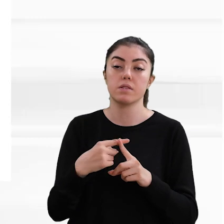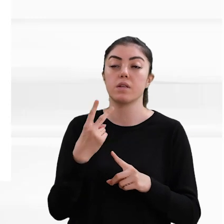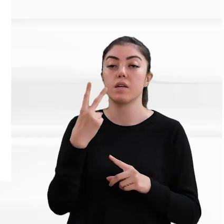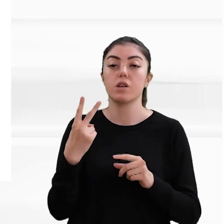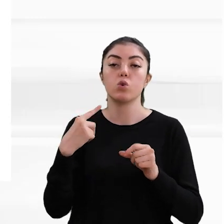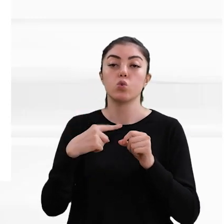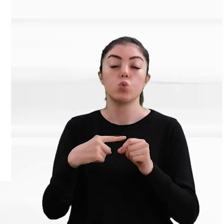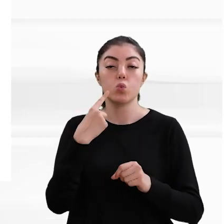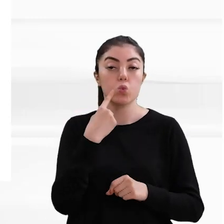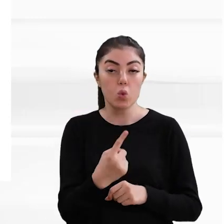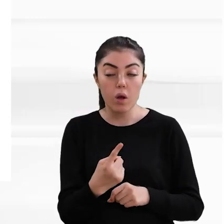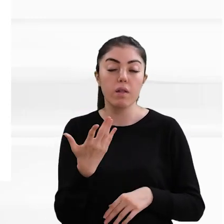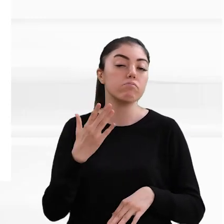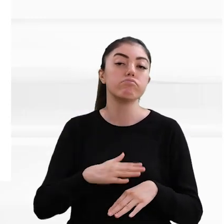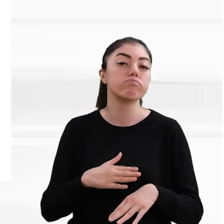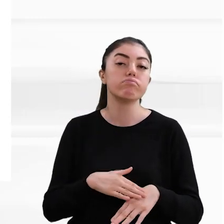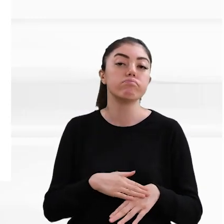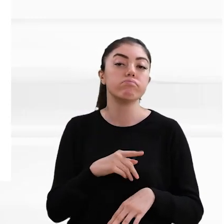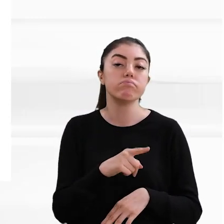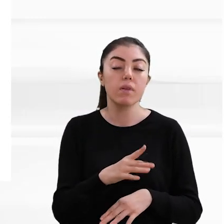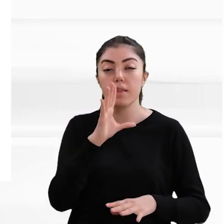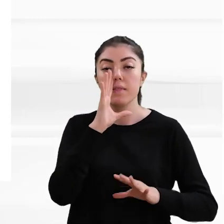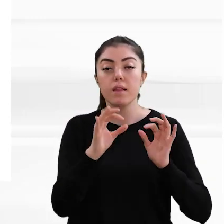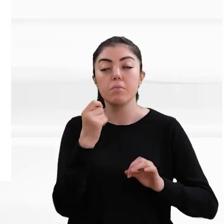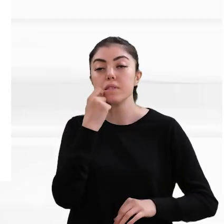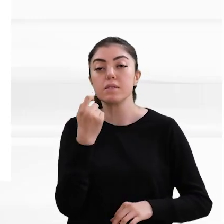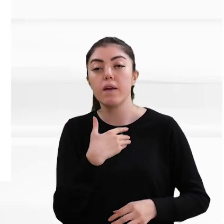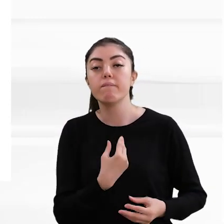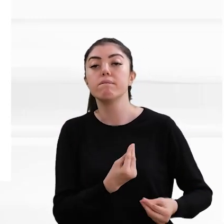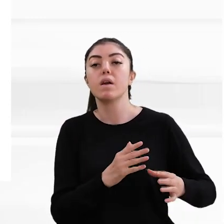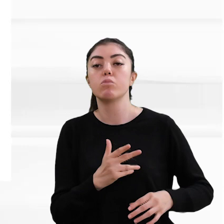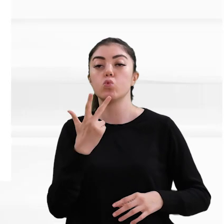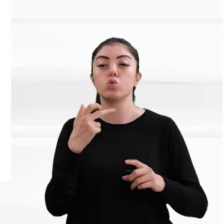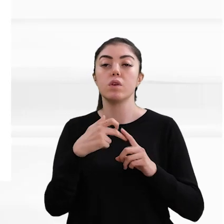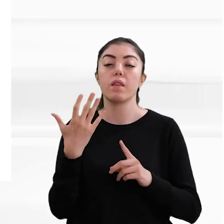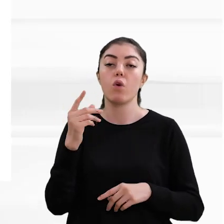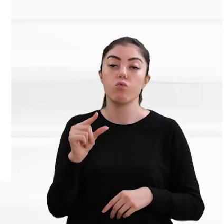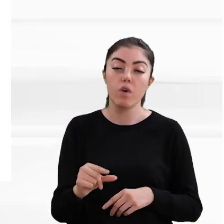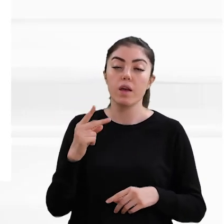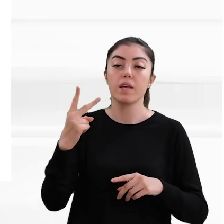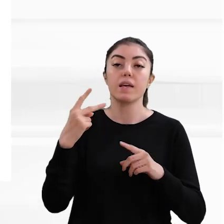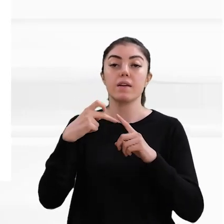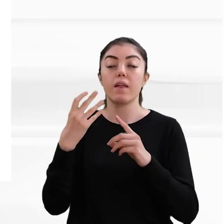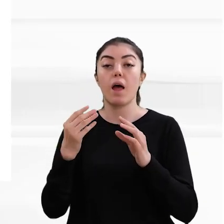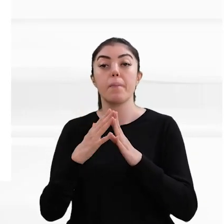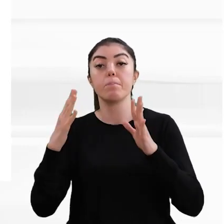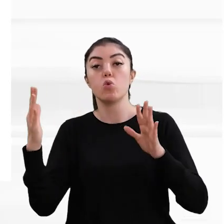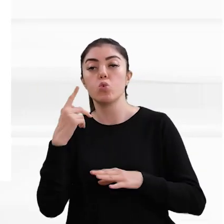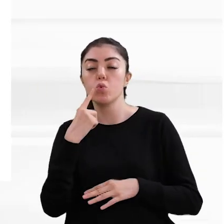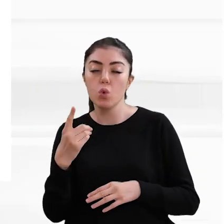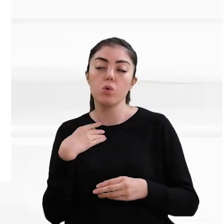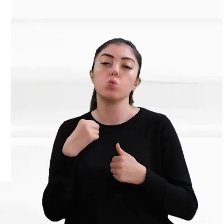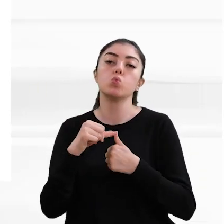artı 2Q yüküne ise bakın net bir sayı verilmemiş. 3R'den küçük, 2R'den